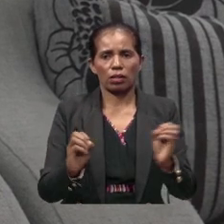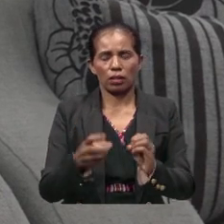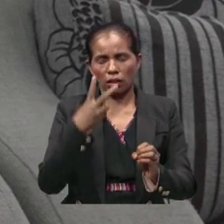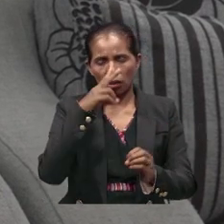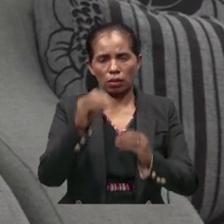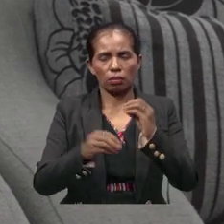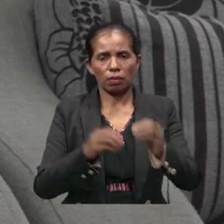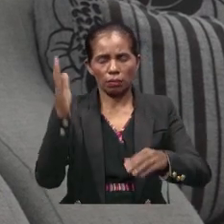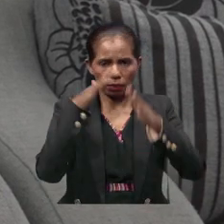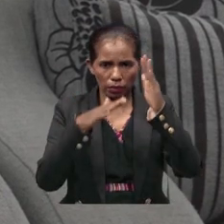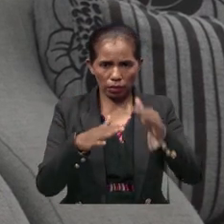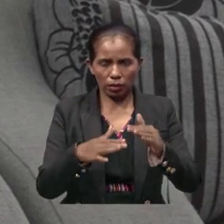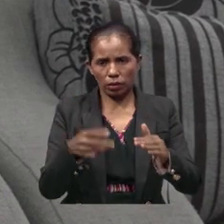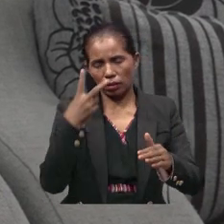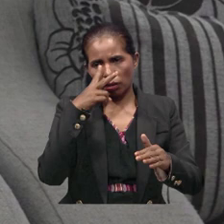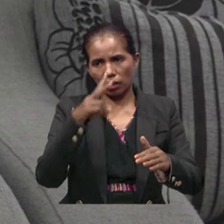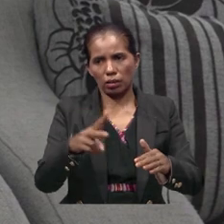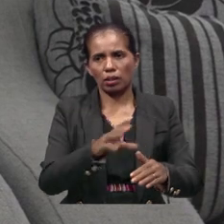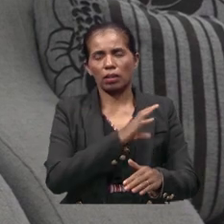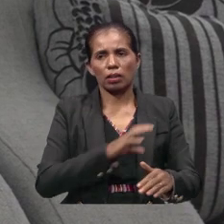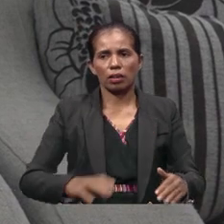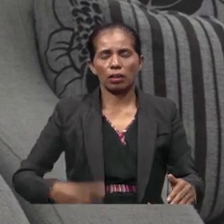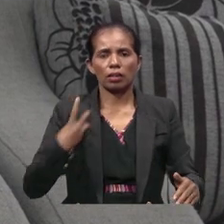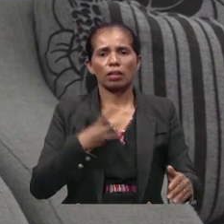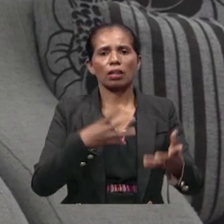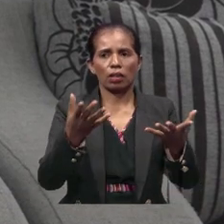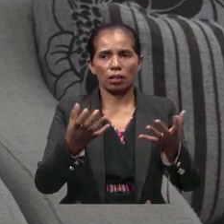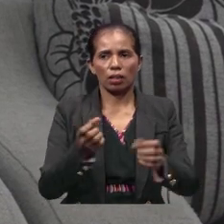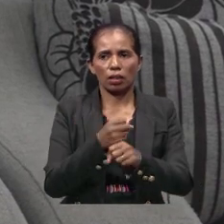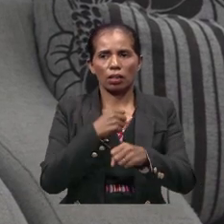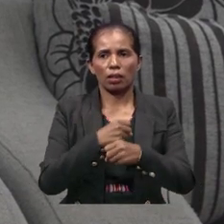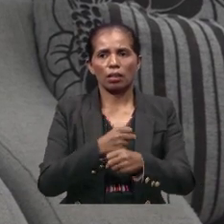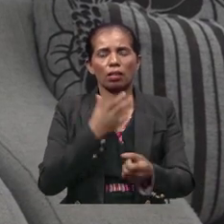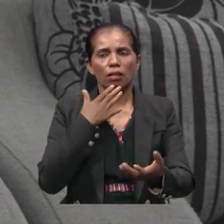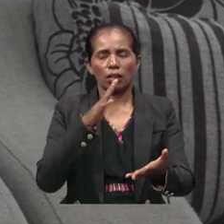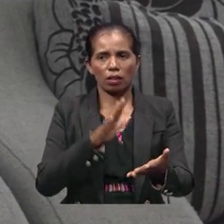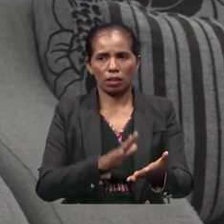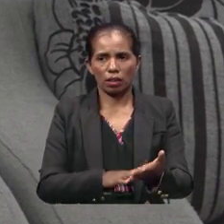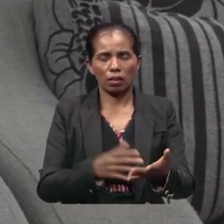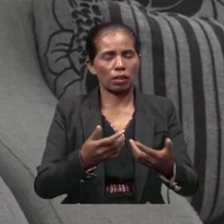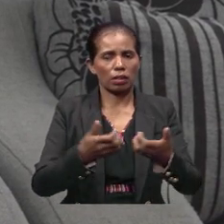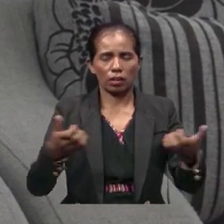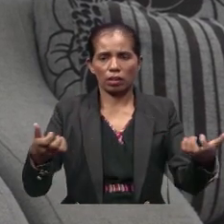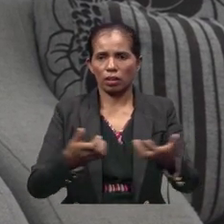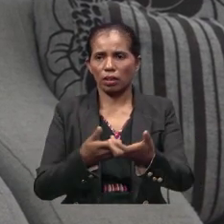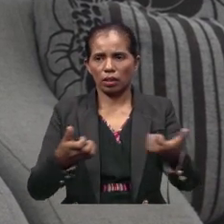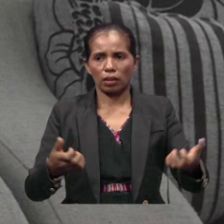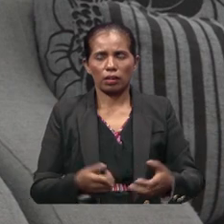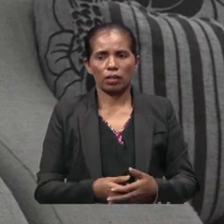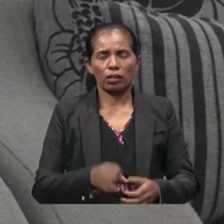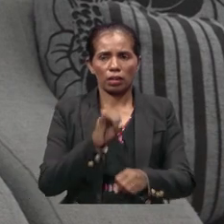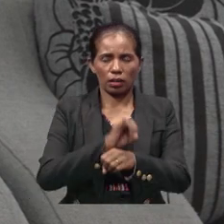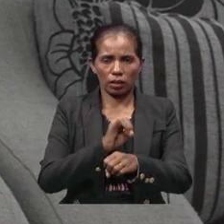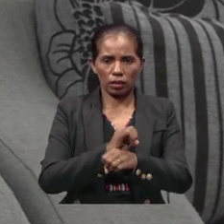resolve ni makai itu sani jadah makai be itu cara katu. Halo solução nebe ketketa kita ni andit ne igreja